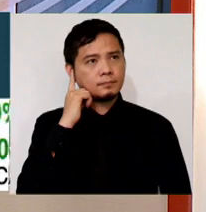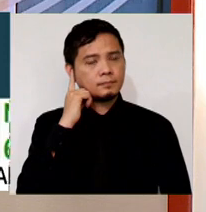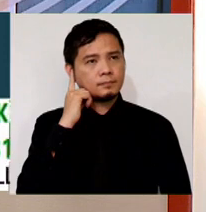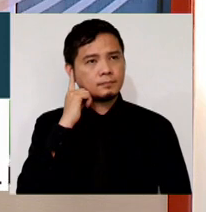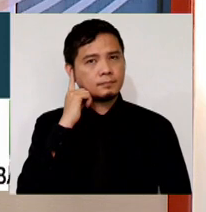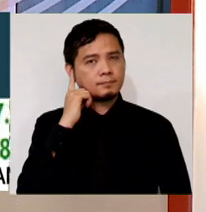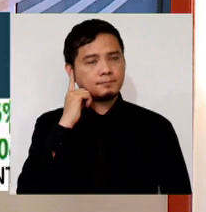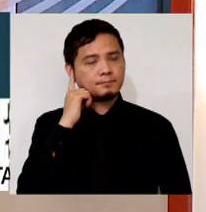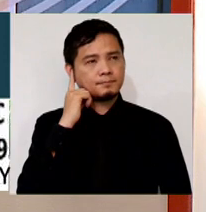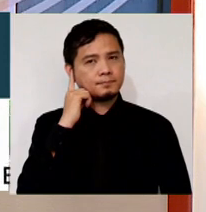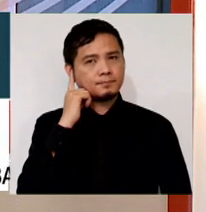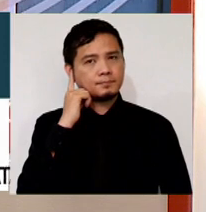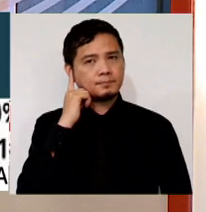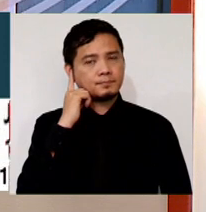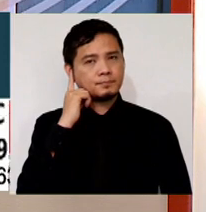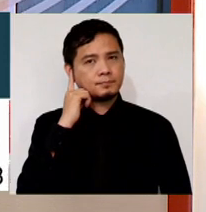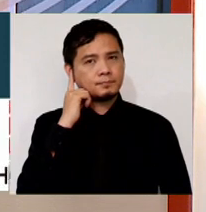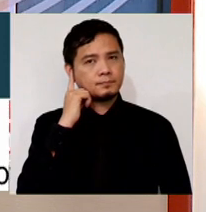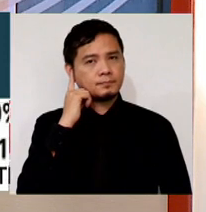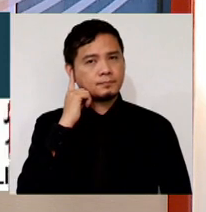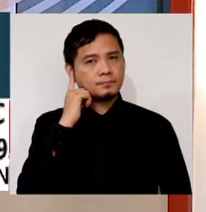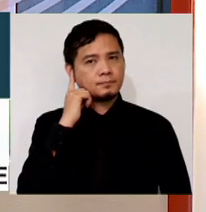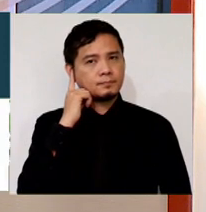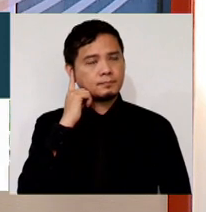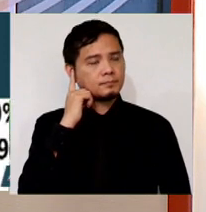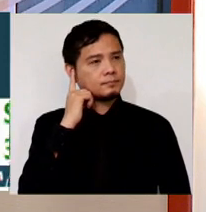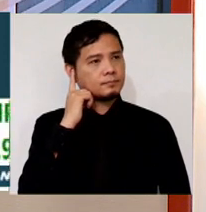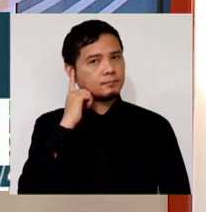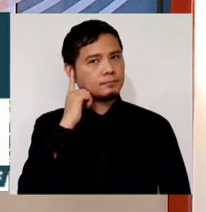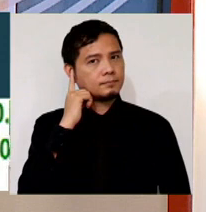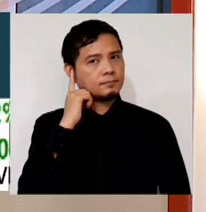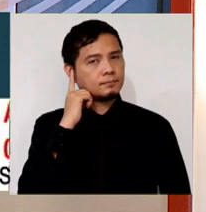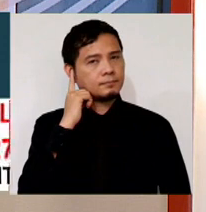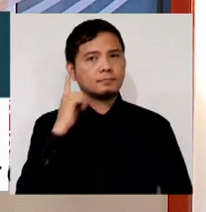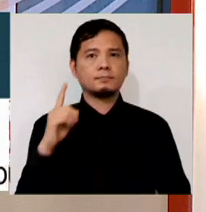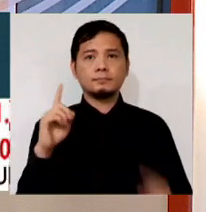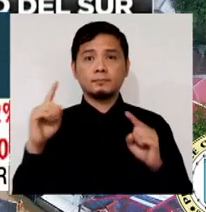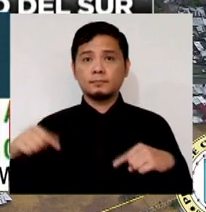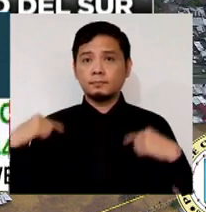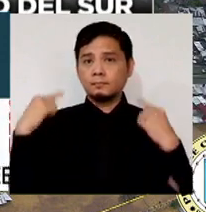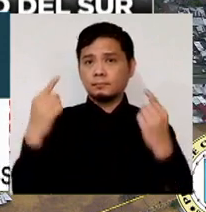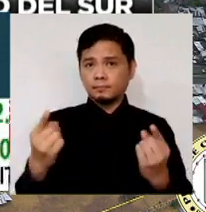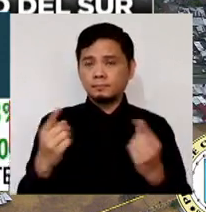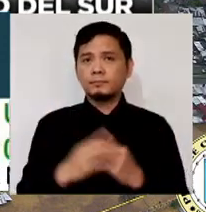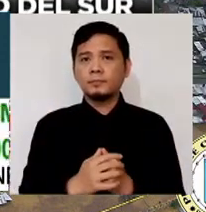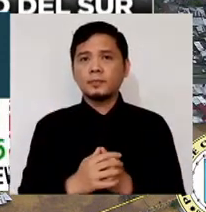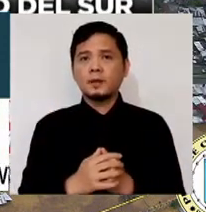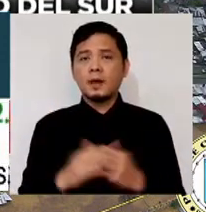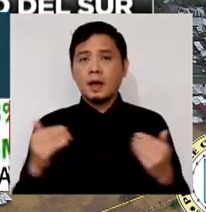saan po tutuloy ang mga individual po na ito? Sa ngayon, nasa evacuation center sila. We